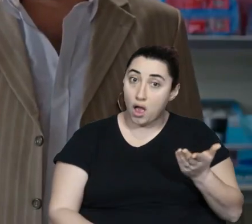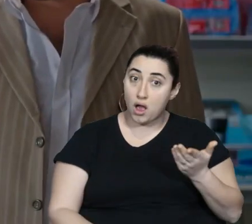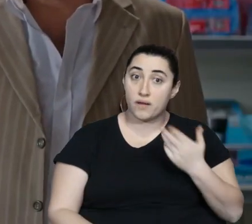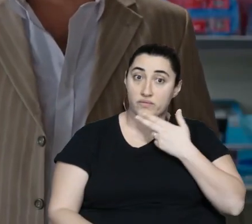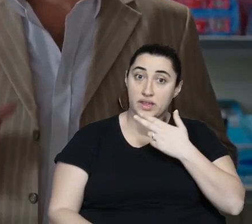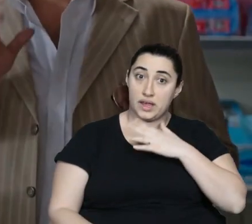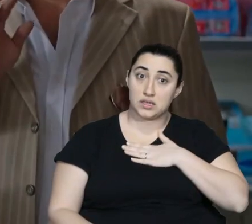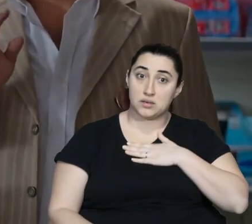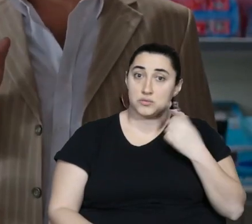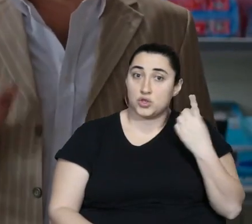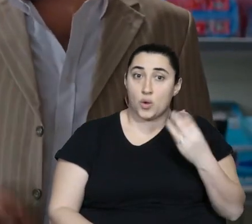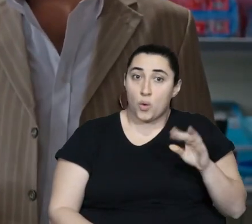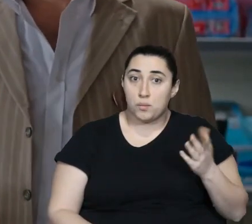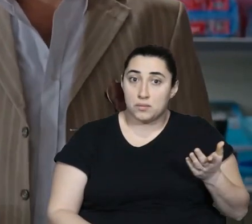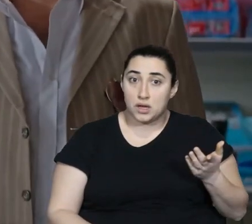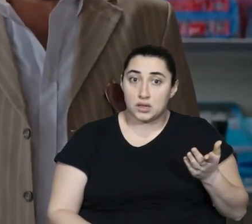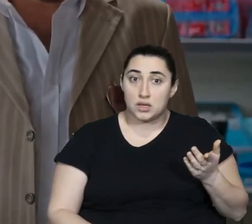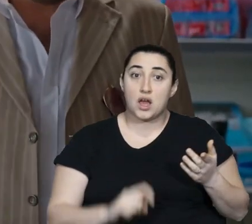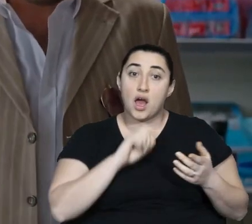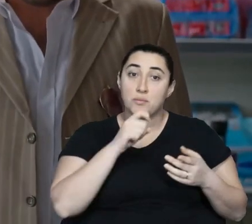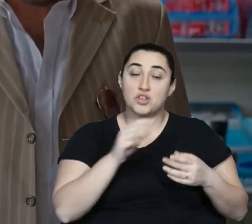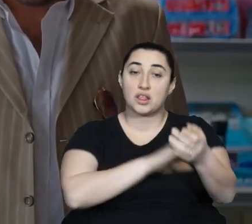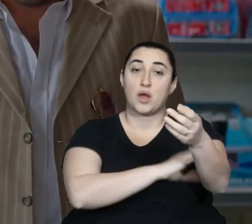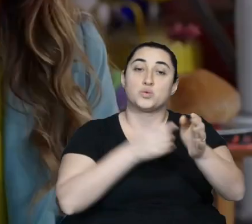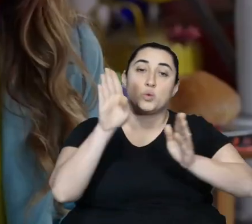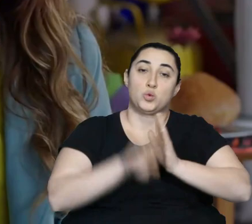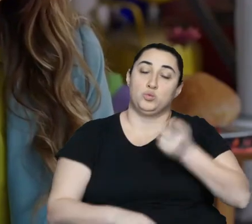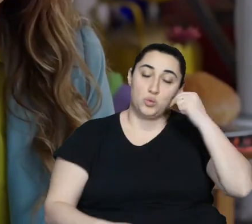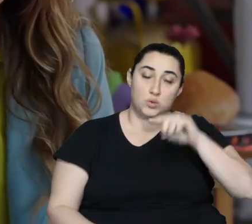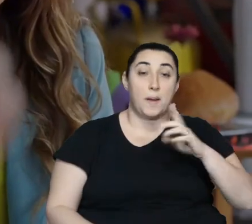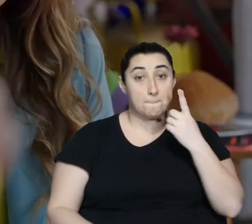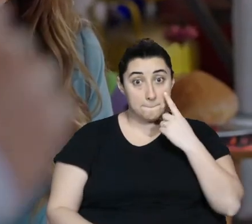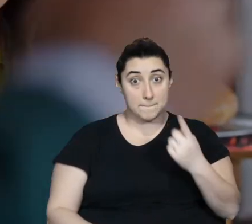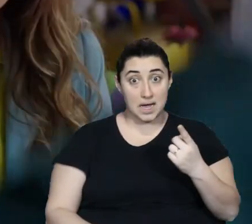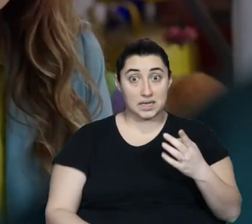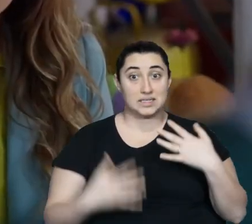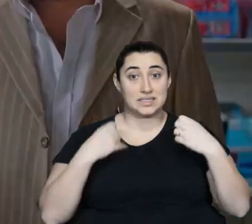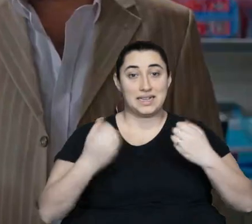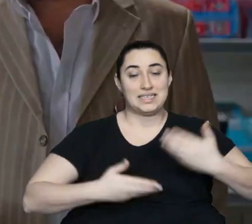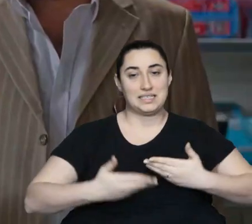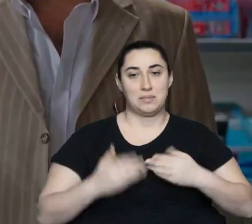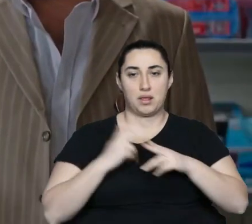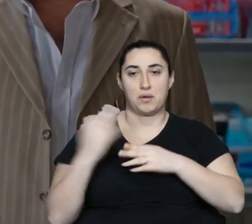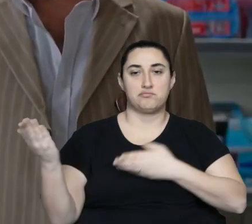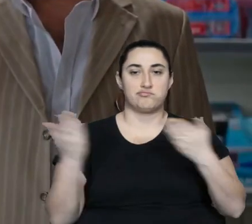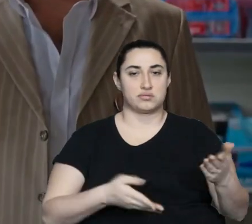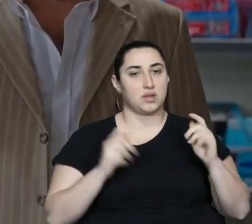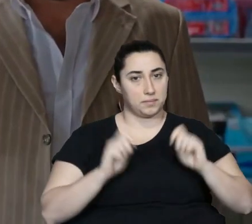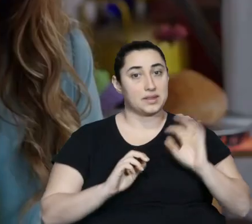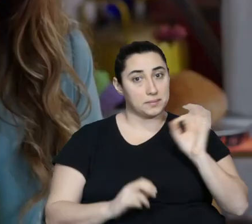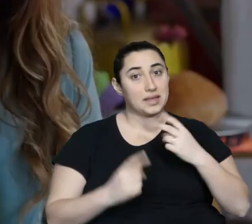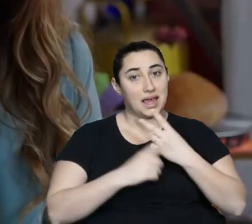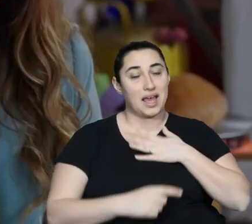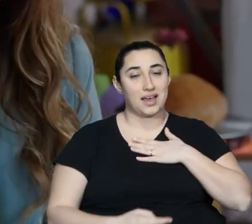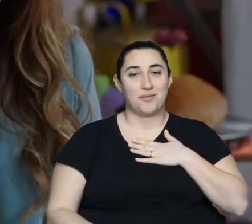Aa, teyzem, bir hale düşürmedik. Amcam tansiyonunu düşürmüş. Ama bakın, sağlık hizmetimiz tak diye ayağınıza geldi. Değil mi